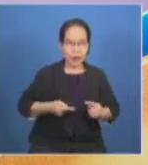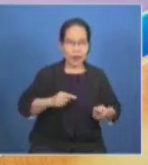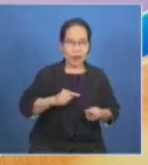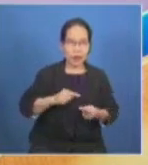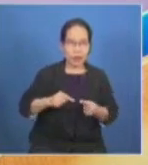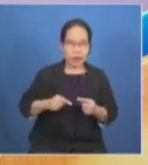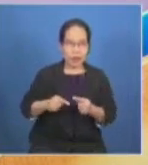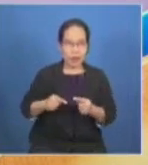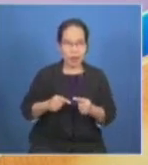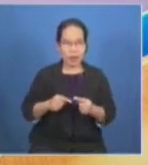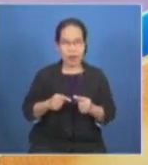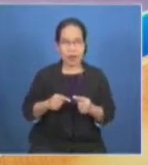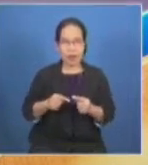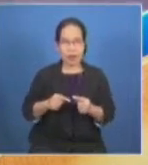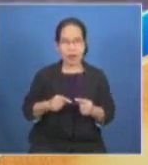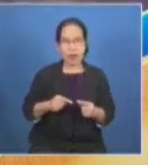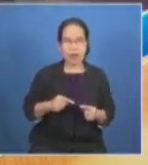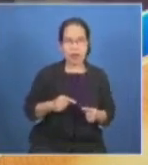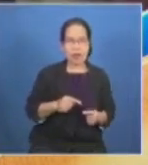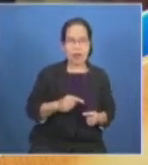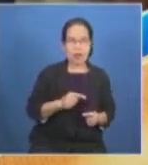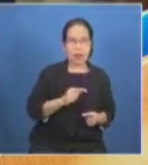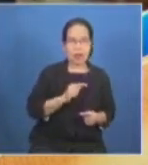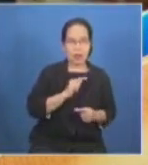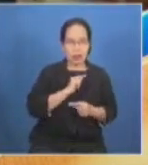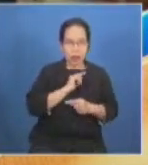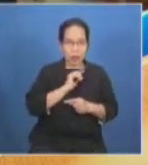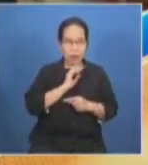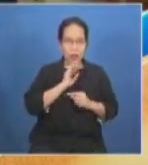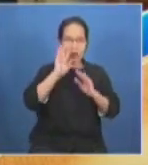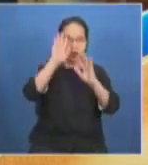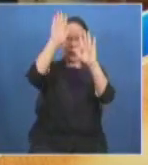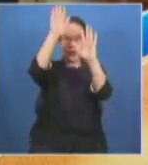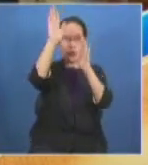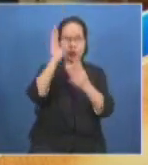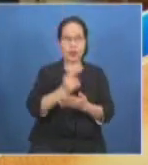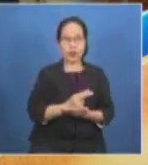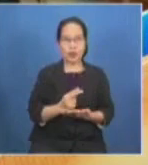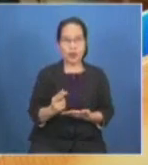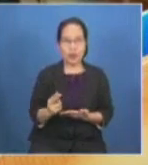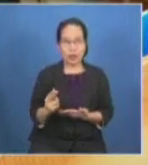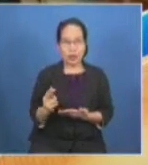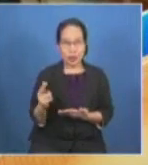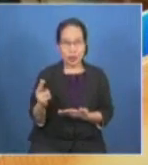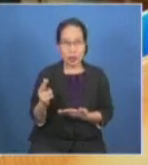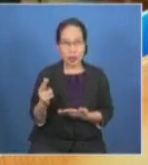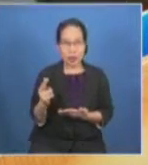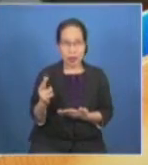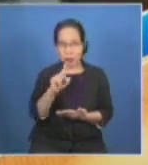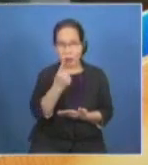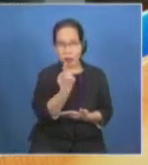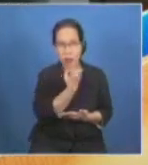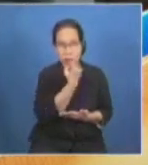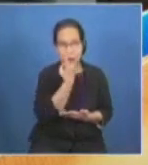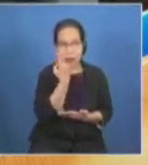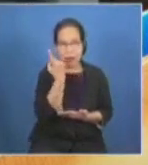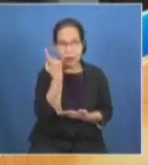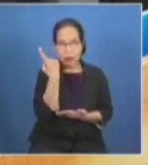pagkatao'y sugatan, ikaw ang palaging laman